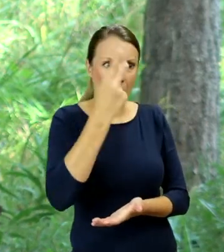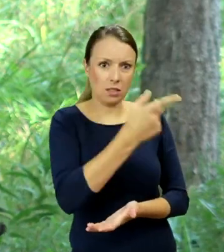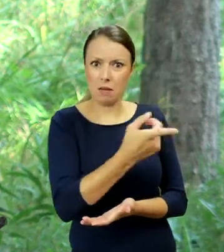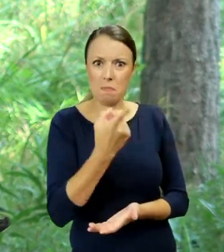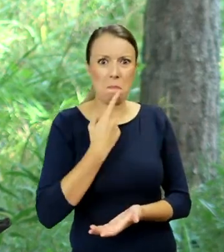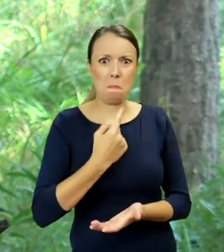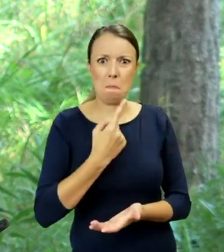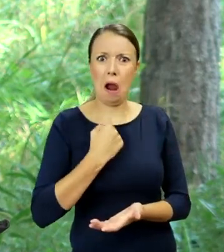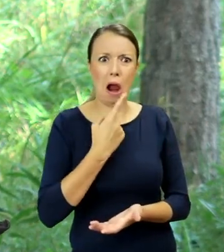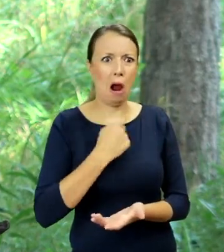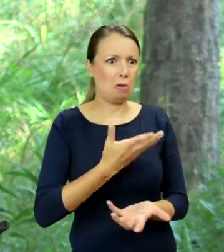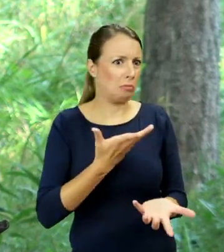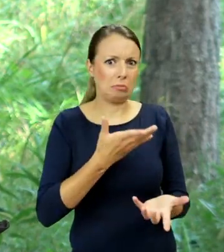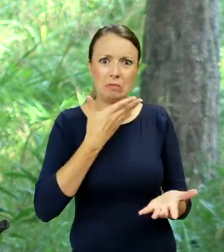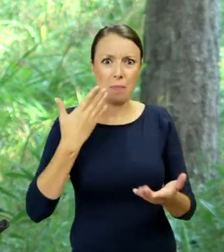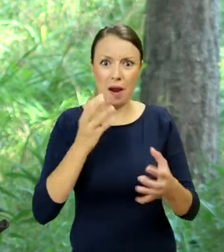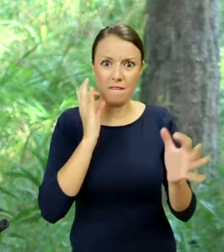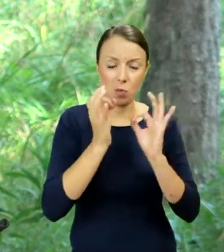on jest